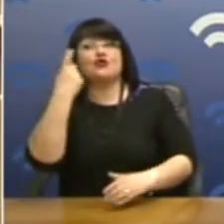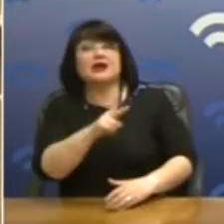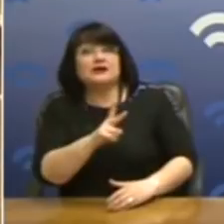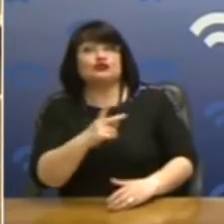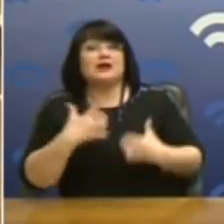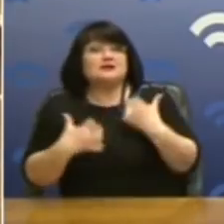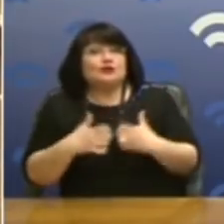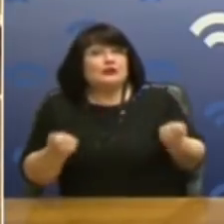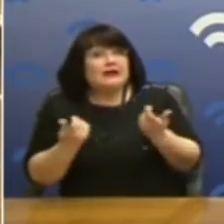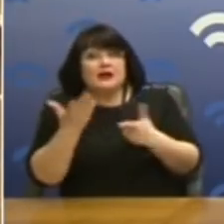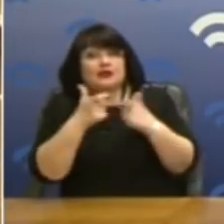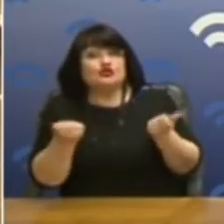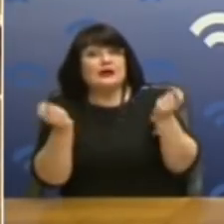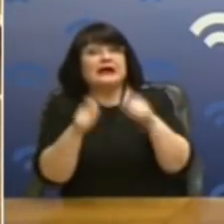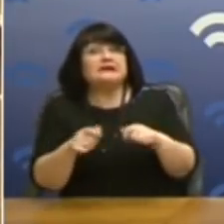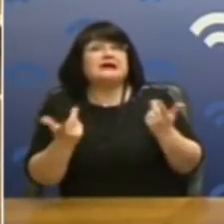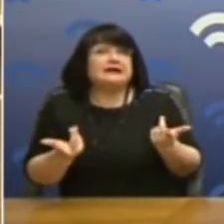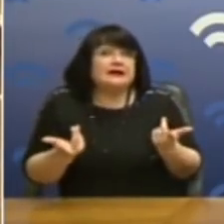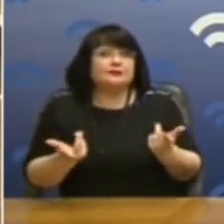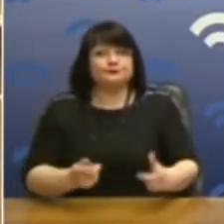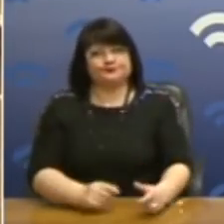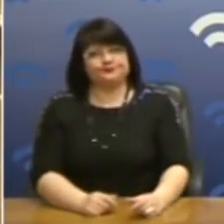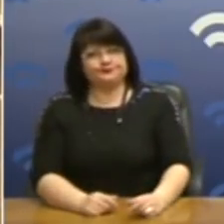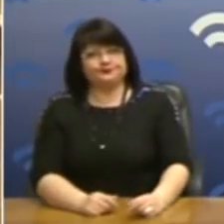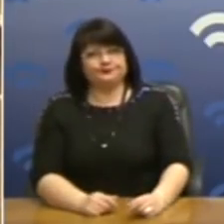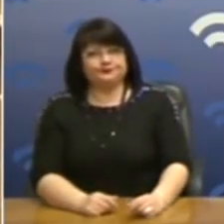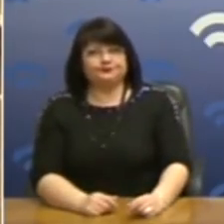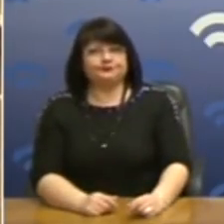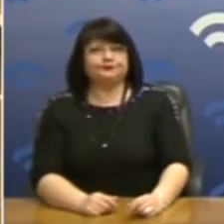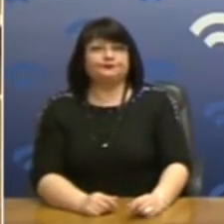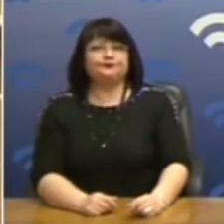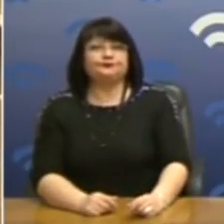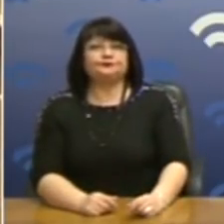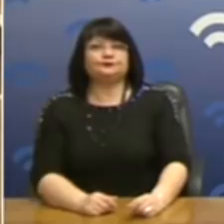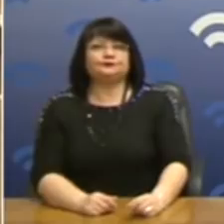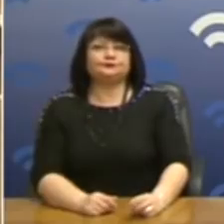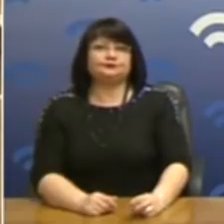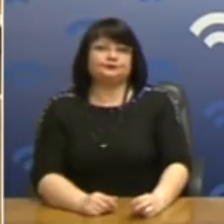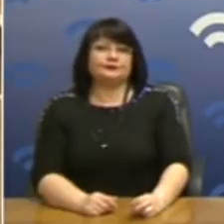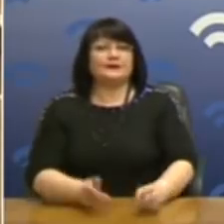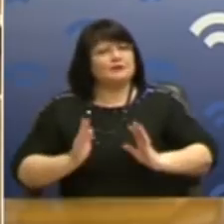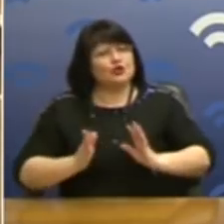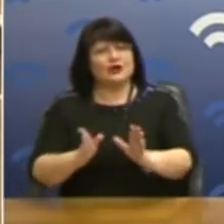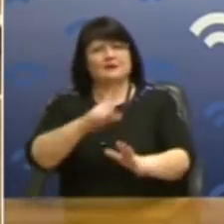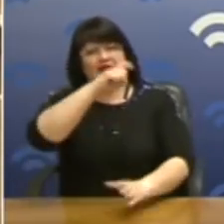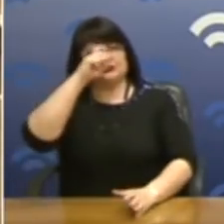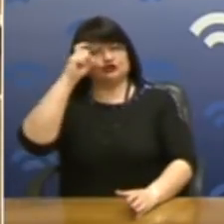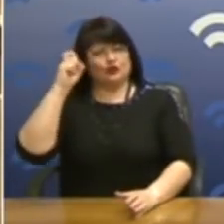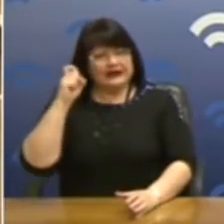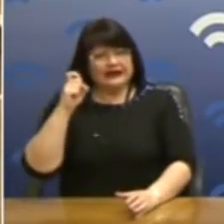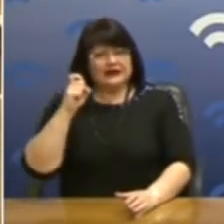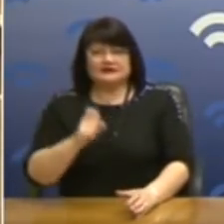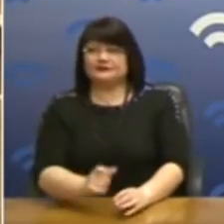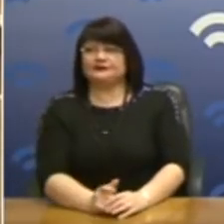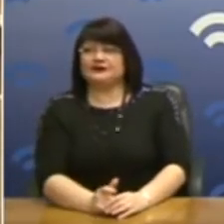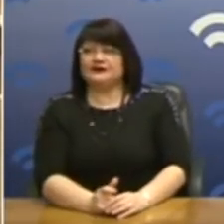τους. Ακόμα και η διαδικασία αυτή της ασύγχρονης διδασκαλίας προχωρά με δυσκολίες. Για τη σύγχρονη δε